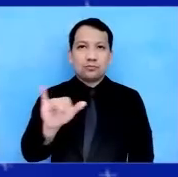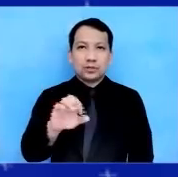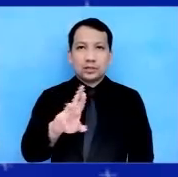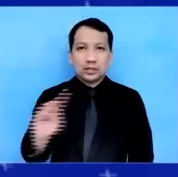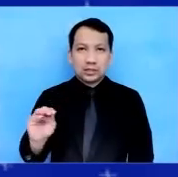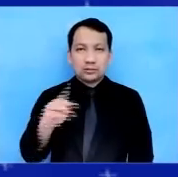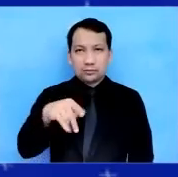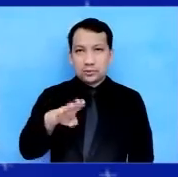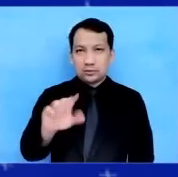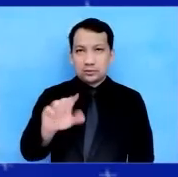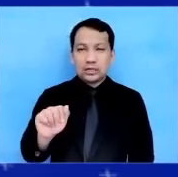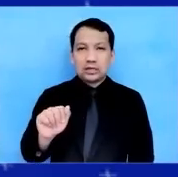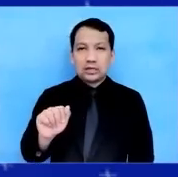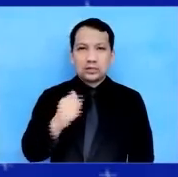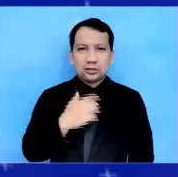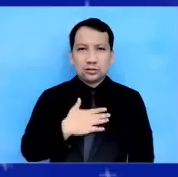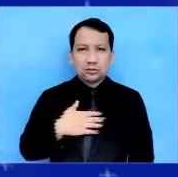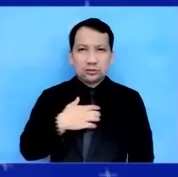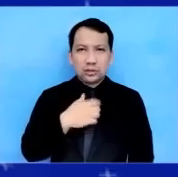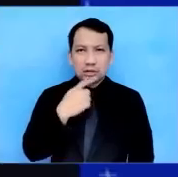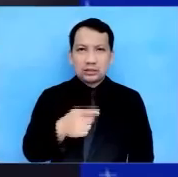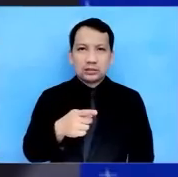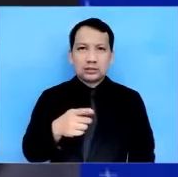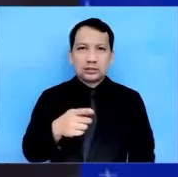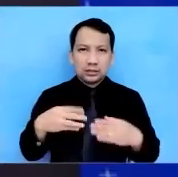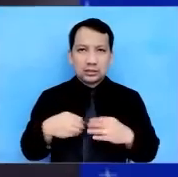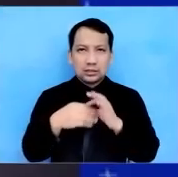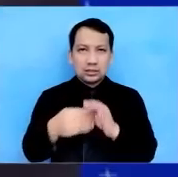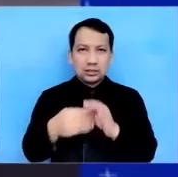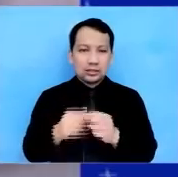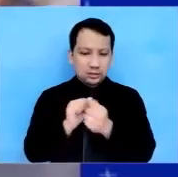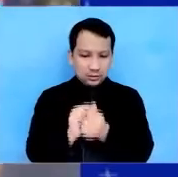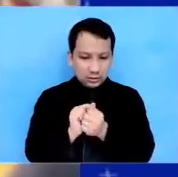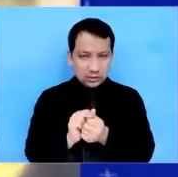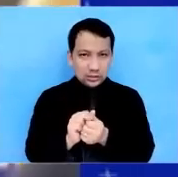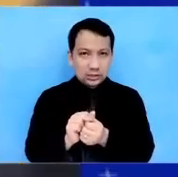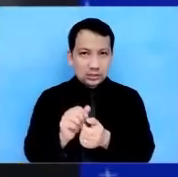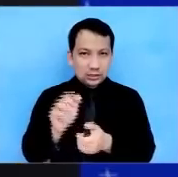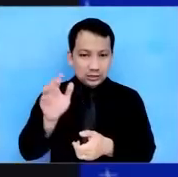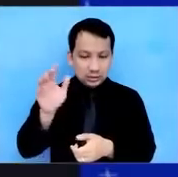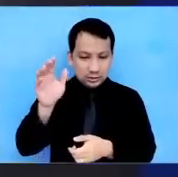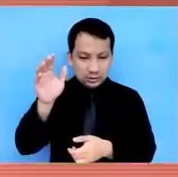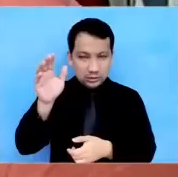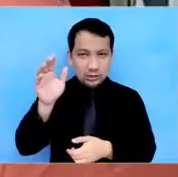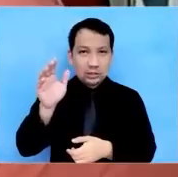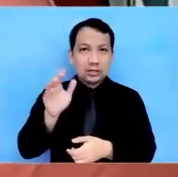Finals. Umapela sa liga si Eram dahil hindi raw niya maaatim ang pandadamay sa kanyang inang nagpapagaling sa